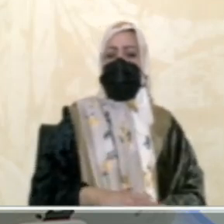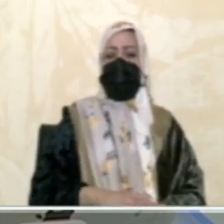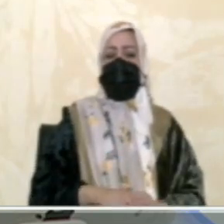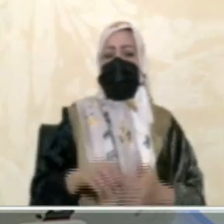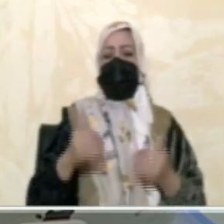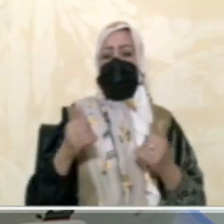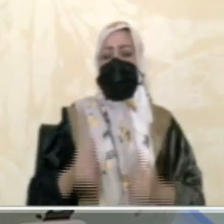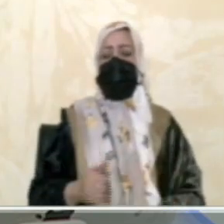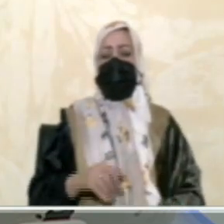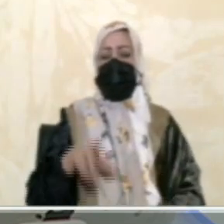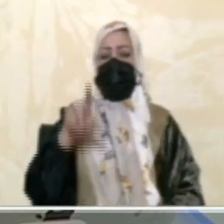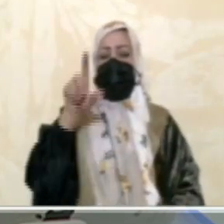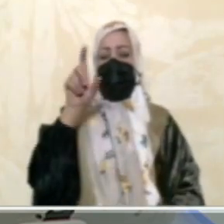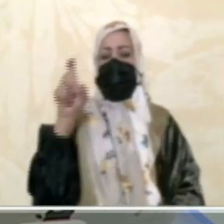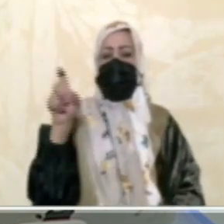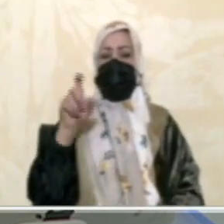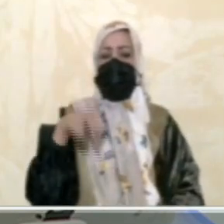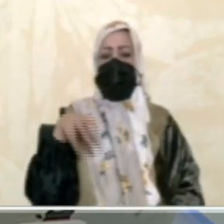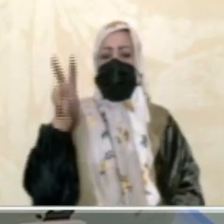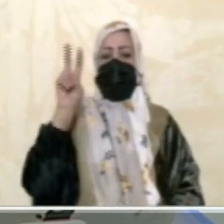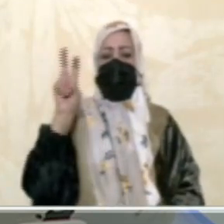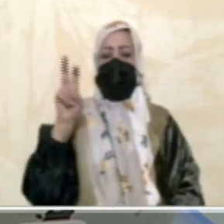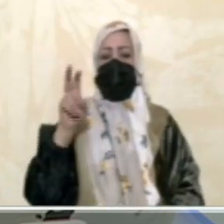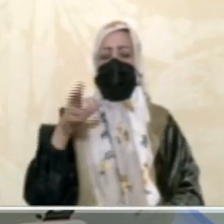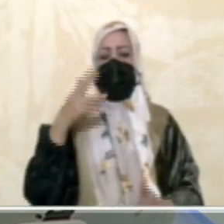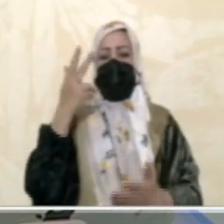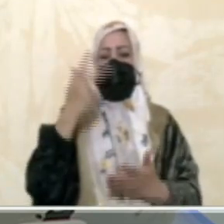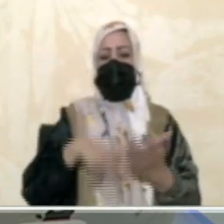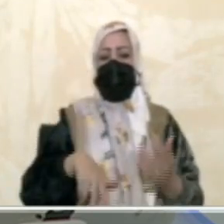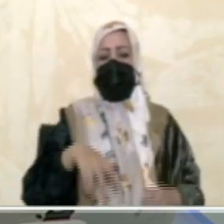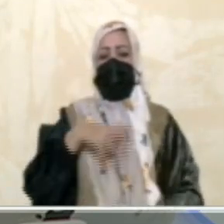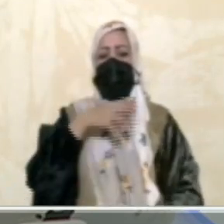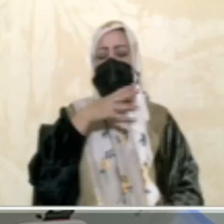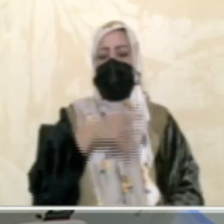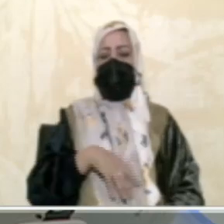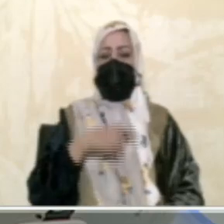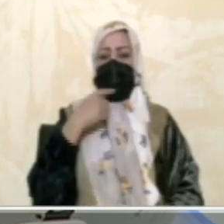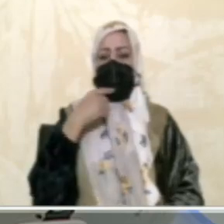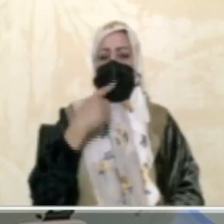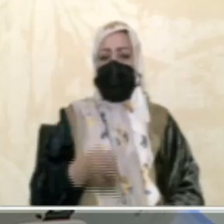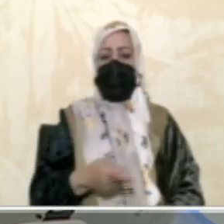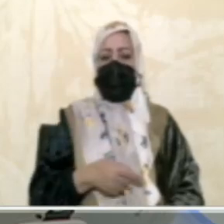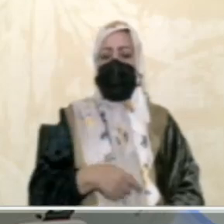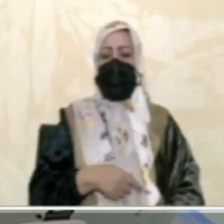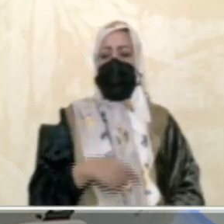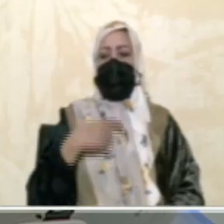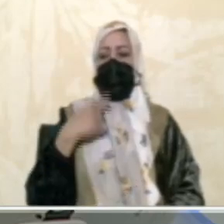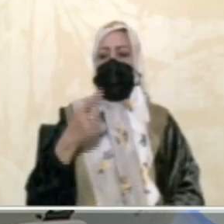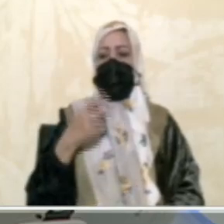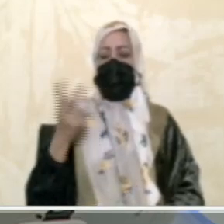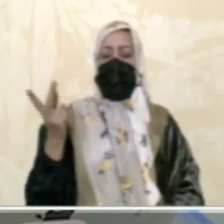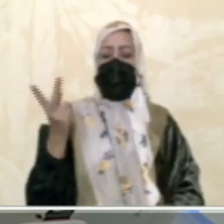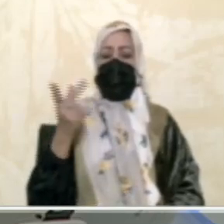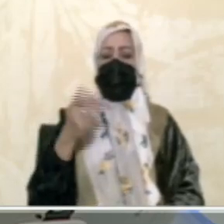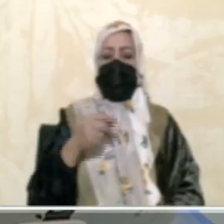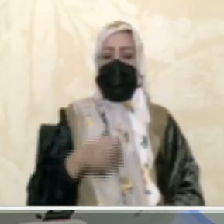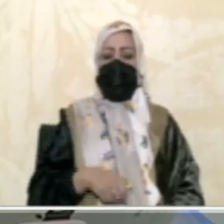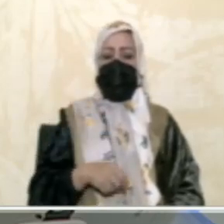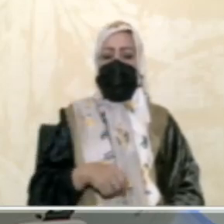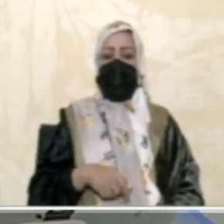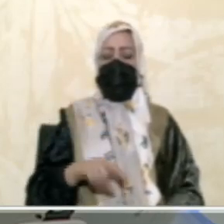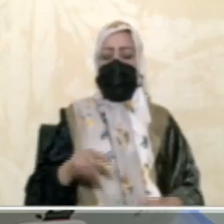منشور وقال الشيخ فلان وخبرني فلان عمي فلان يعني شوفوا التناقضات هذه اقول الذين